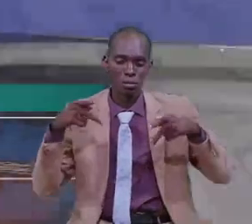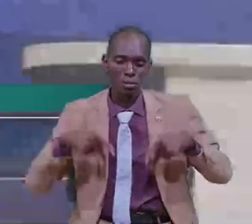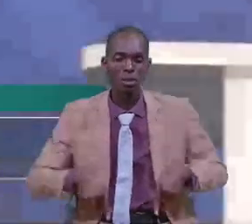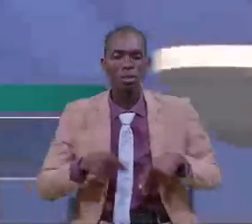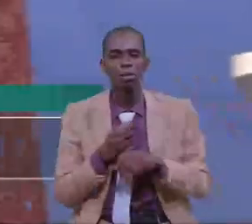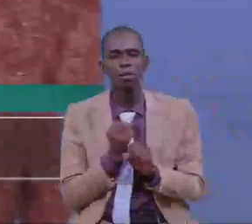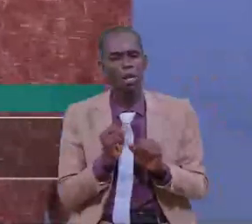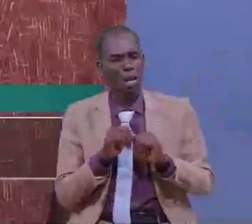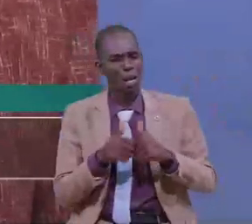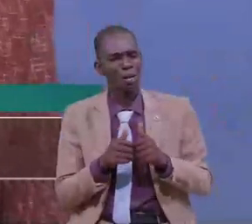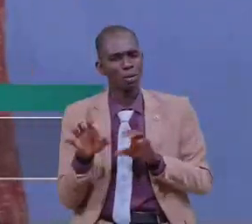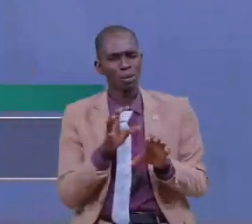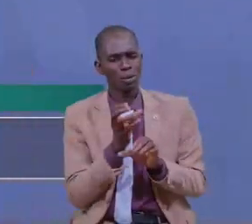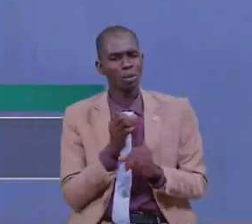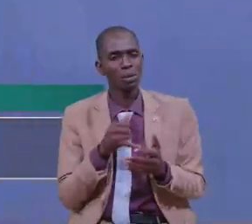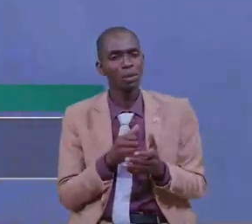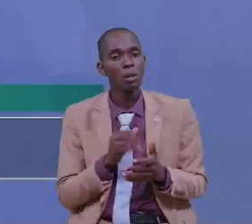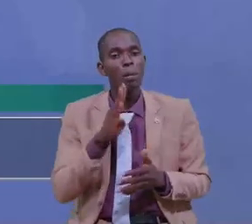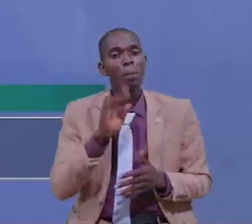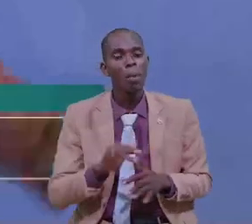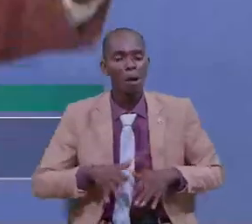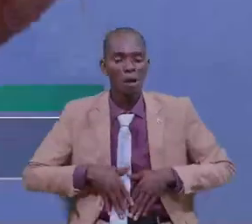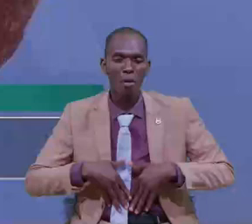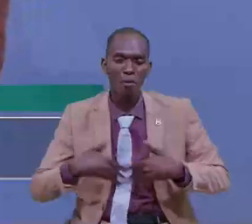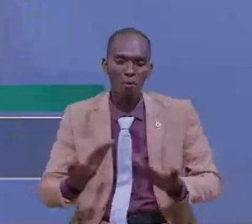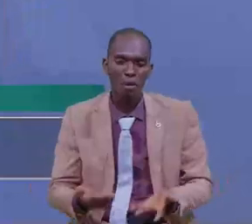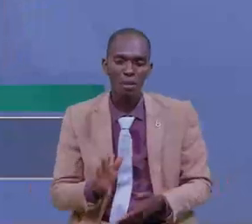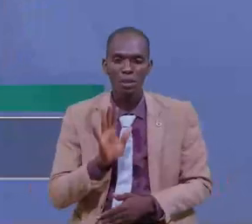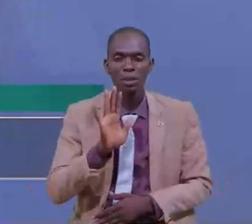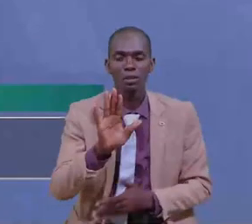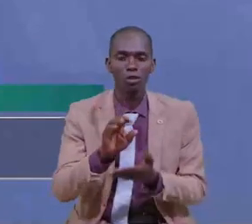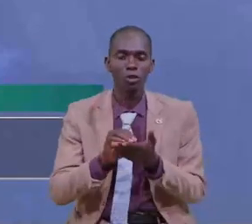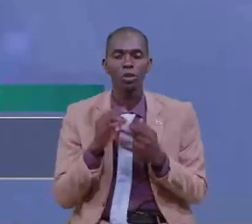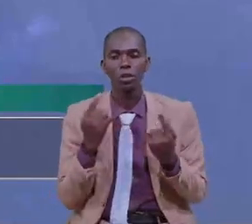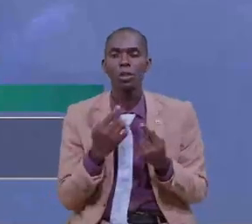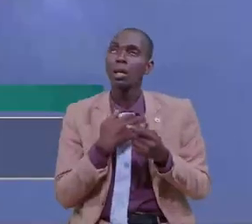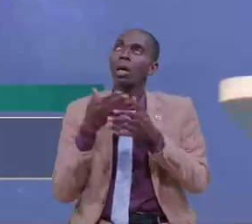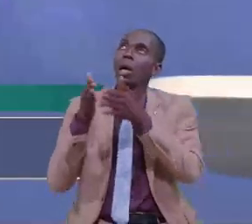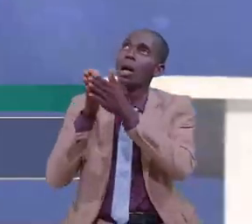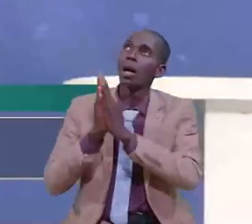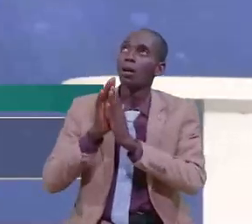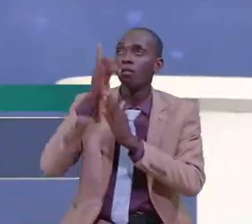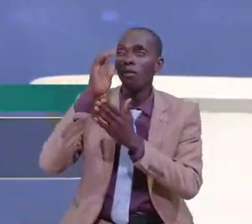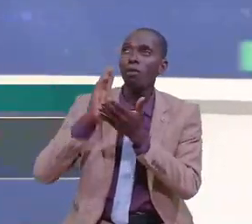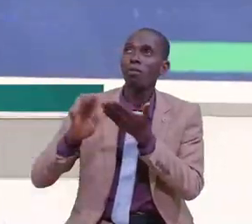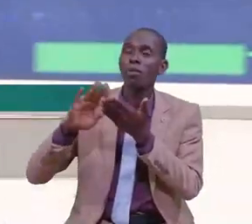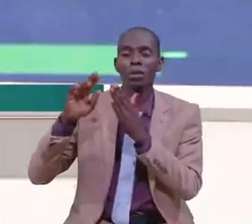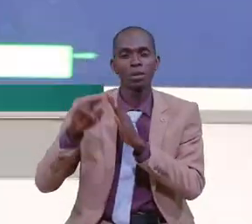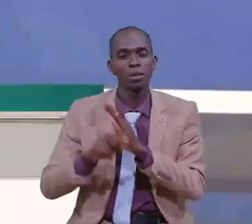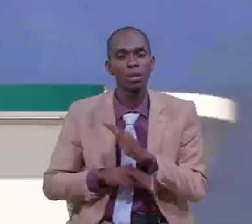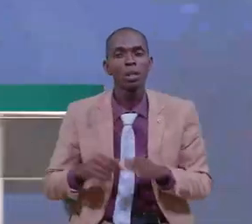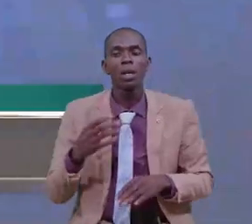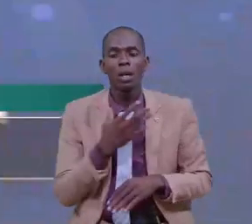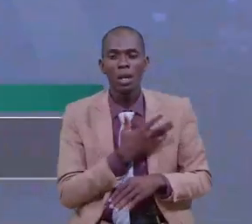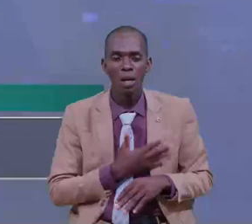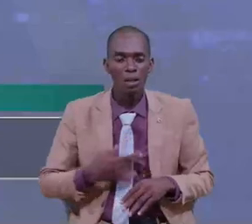personnel. Comment est-ce qu'il l'a eu? Il a confessé ses péchés. Il a demandé le pardon. Il a